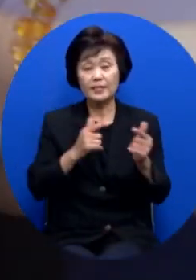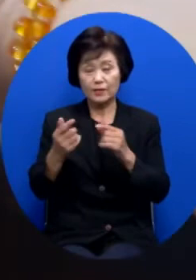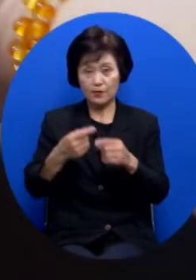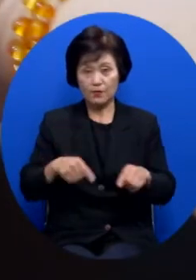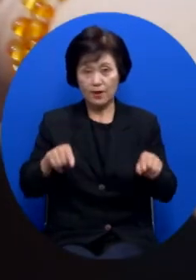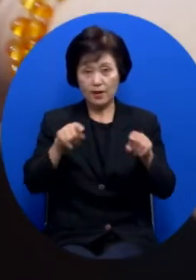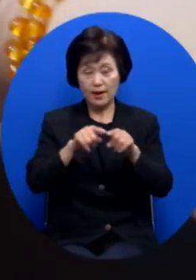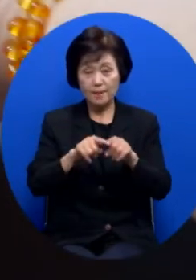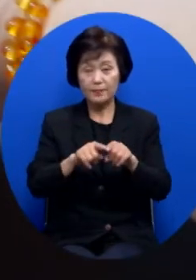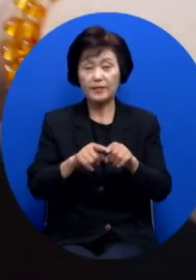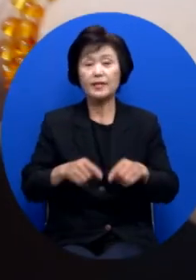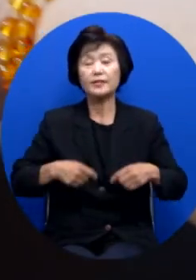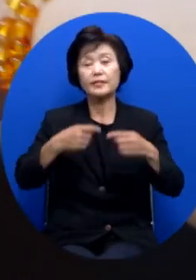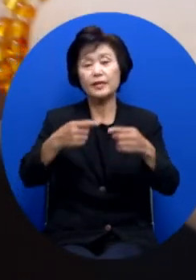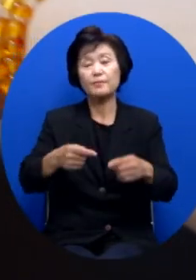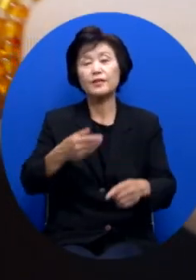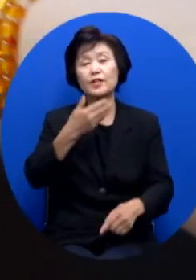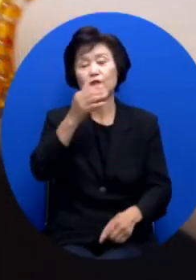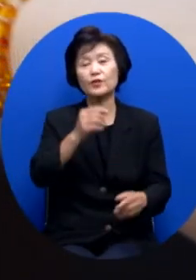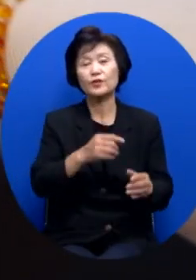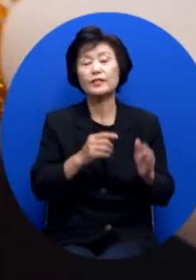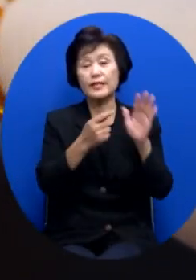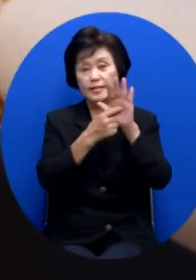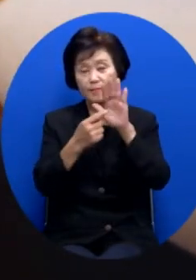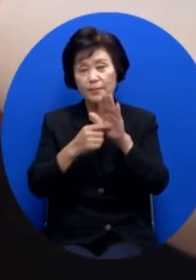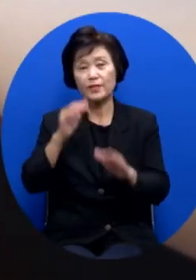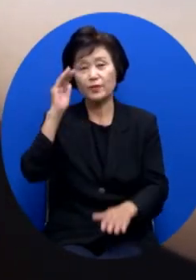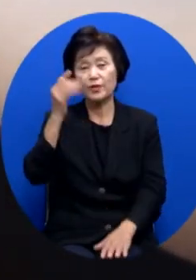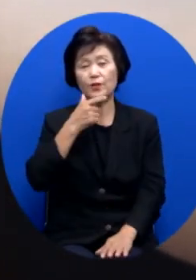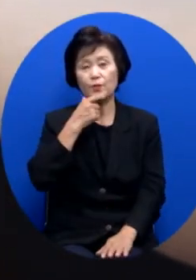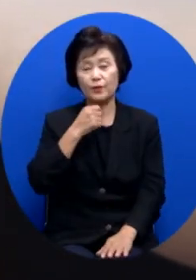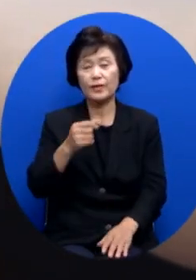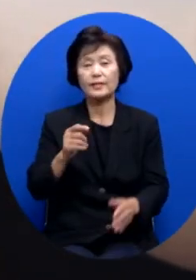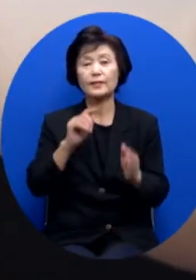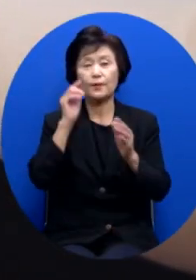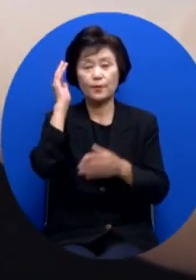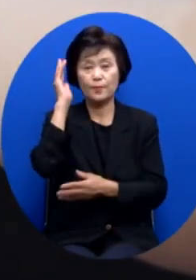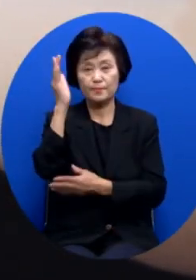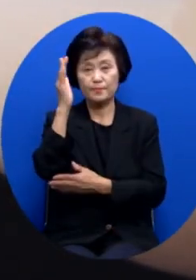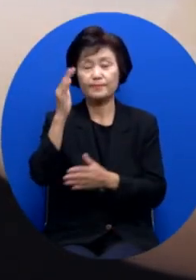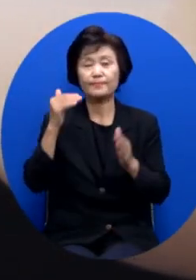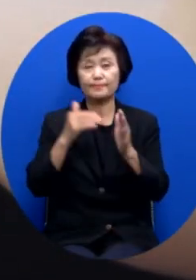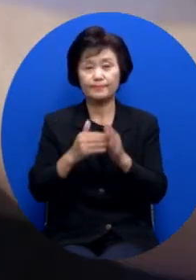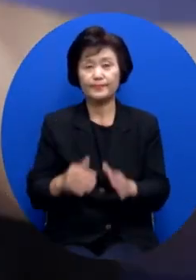캠페인들이 진행되길 바란다고 전했습니다. 지금까지 오늘의 주요 단신이었습니다.